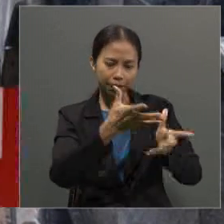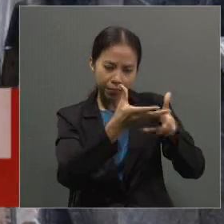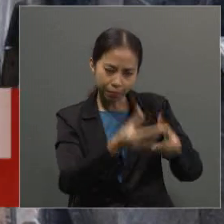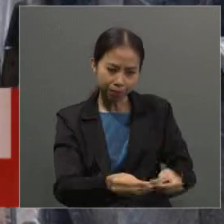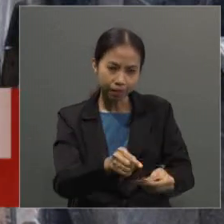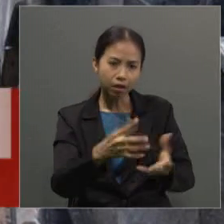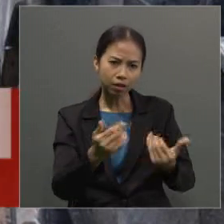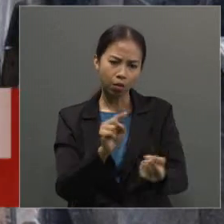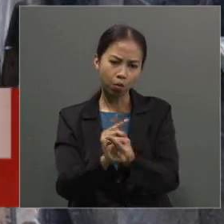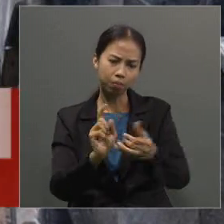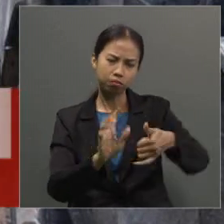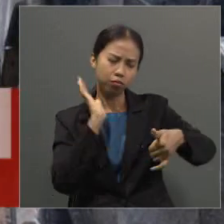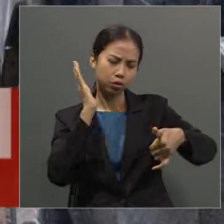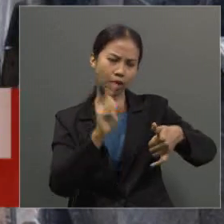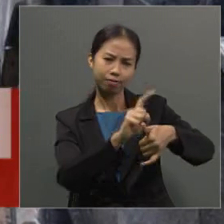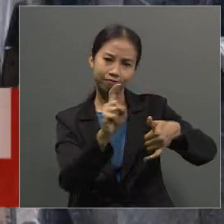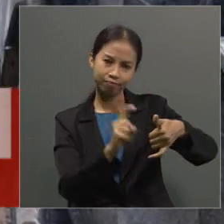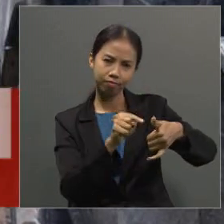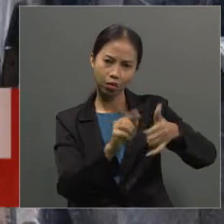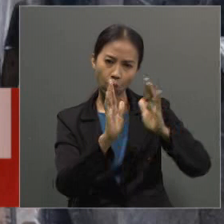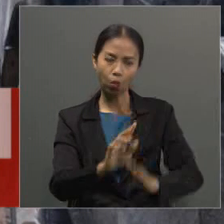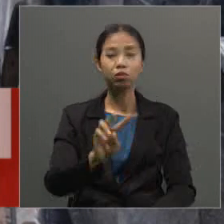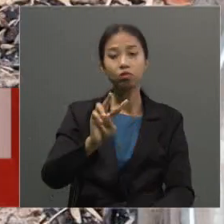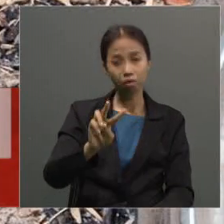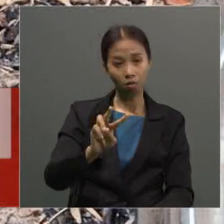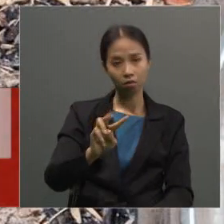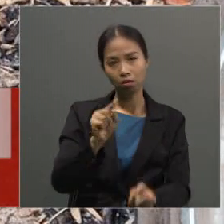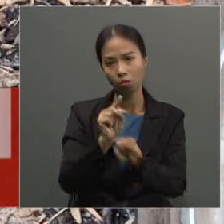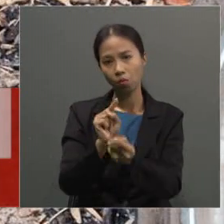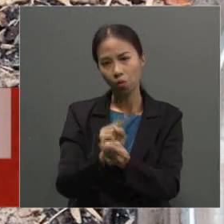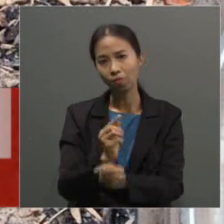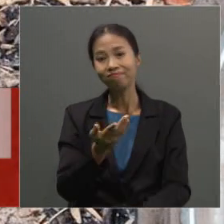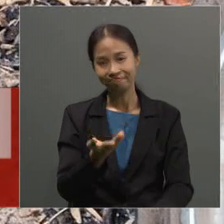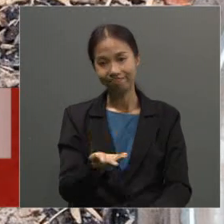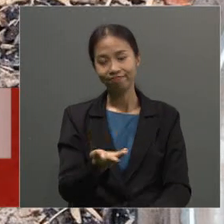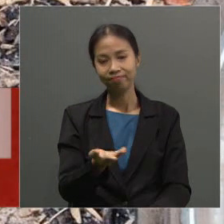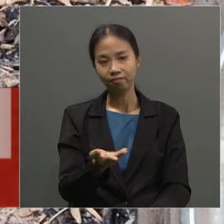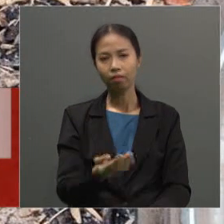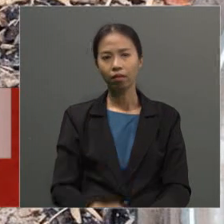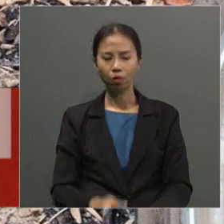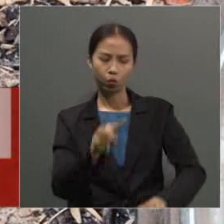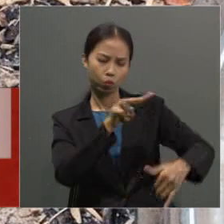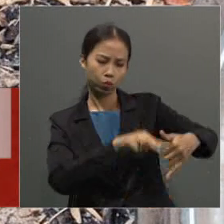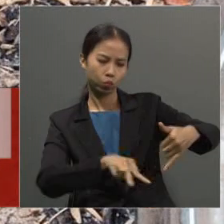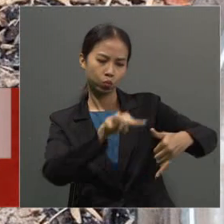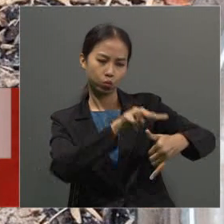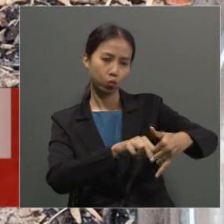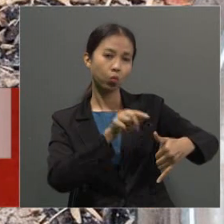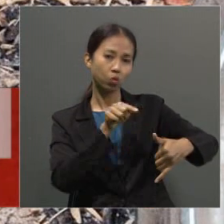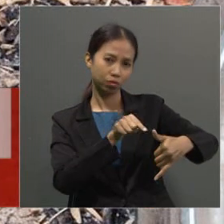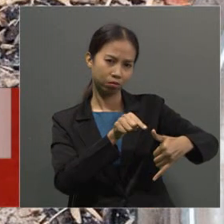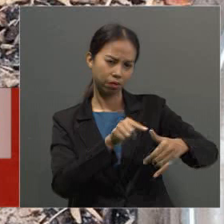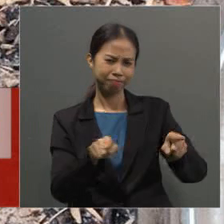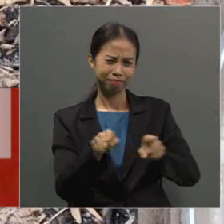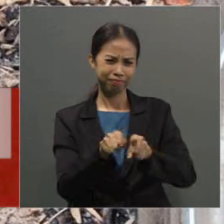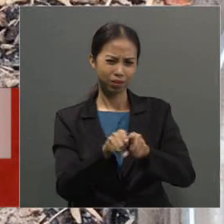ต้องสงสัย 2คนนะครับเนี่ยฮะในเขตเขตพื้นที่รักษาพันธุ์สัตว์ป่าลุ่มน้ำปายจากการตรวจสอบเนี่ยคนแรกเป็นคนต่าง